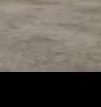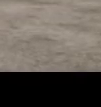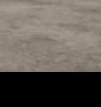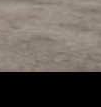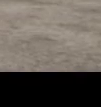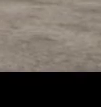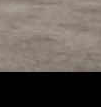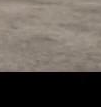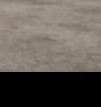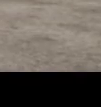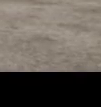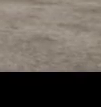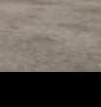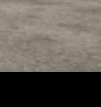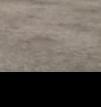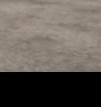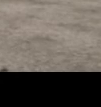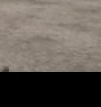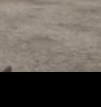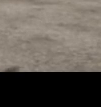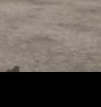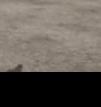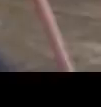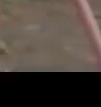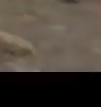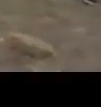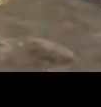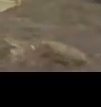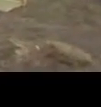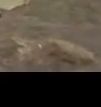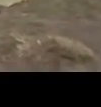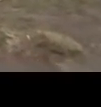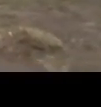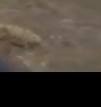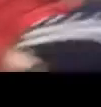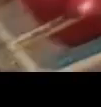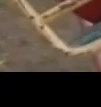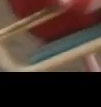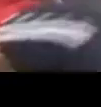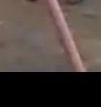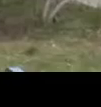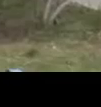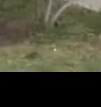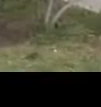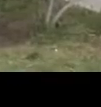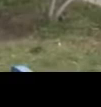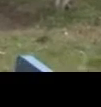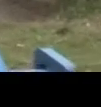на меншого до 3 років виплату 860 гривень на місяць. Тетяна каже, користується пільгами на комунальні послуги та